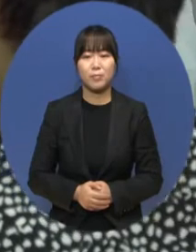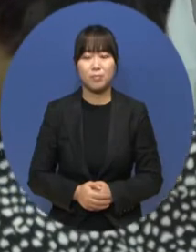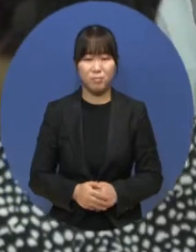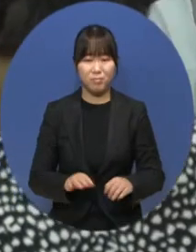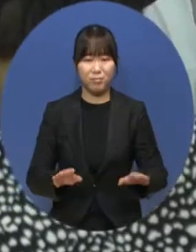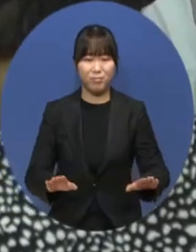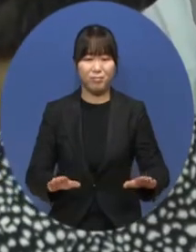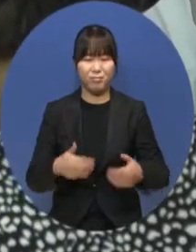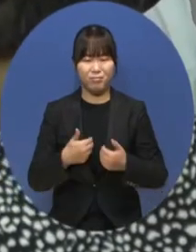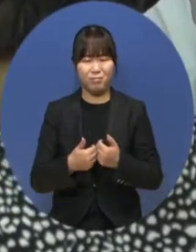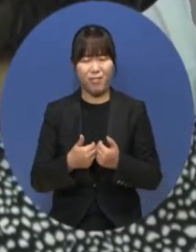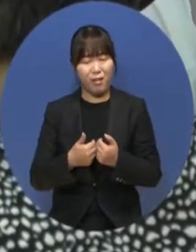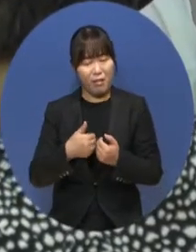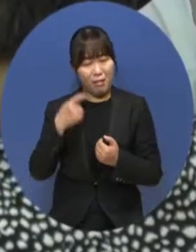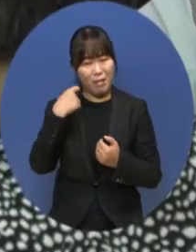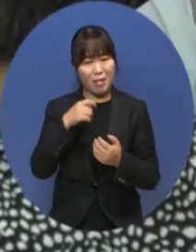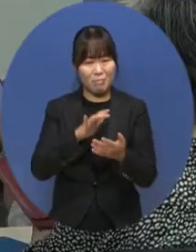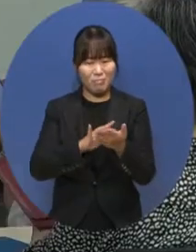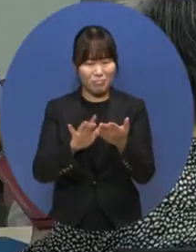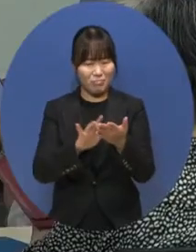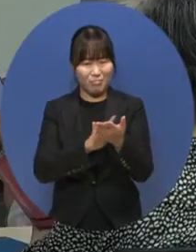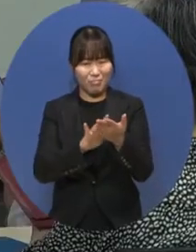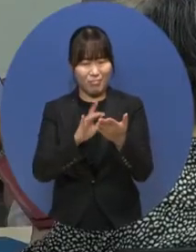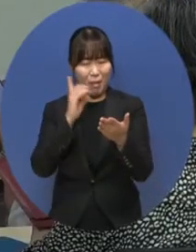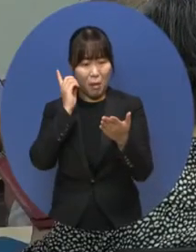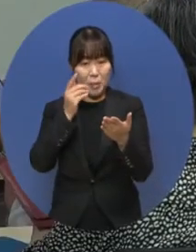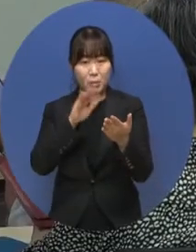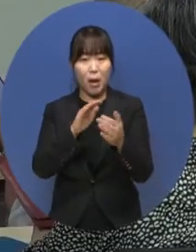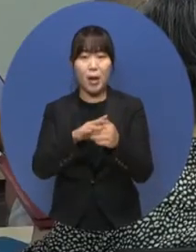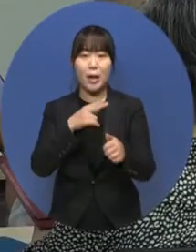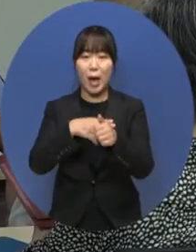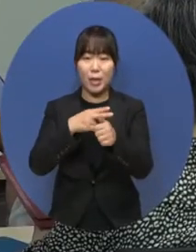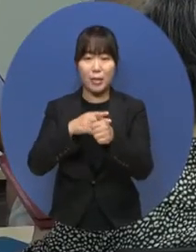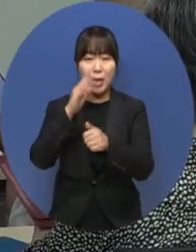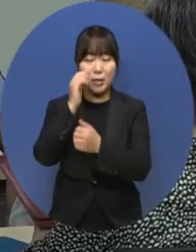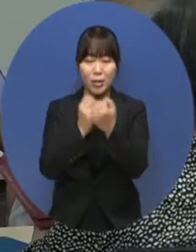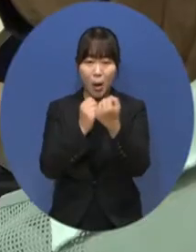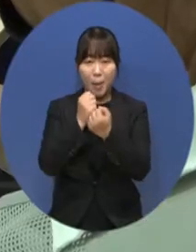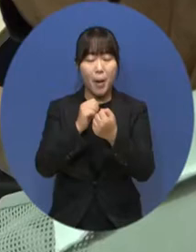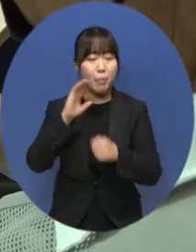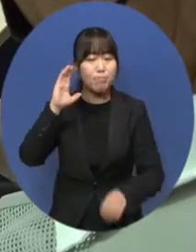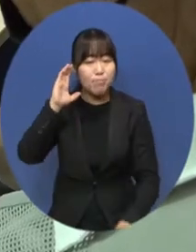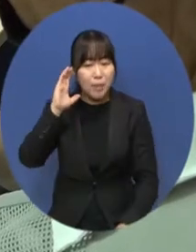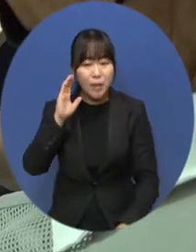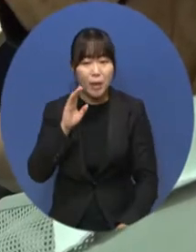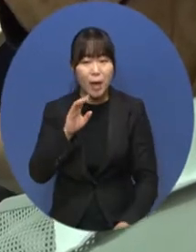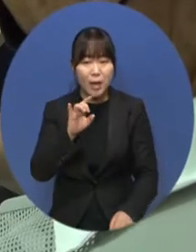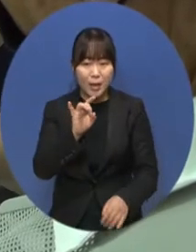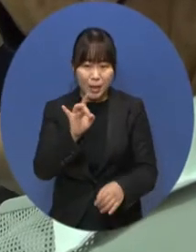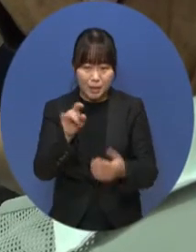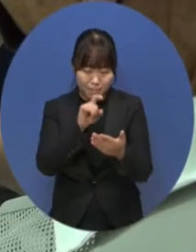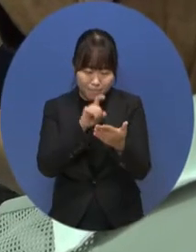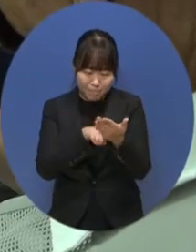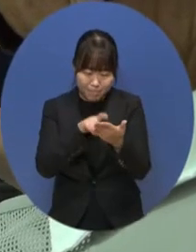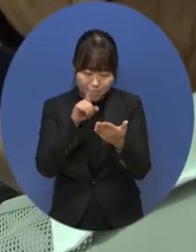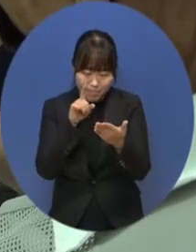아직은 낯설게만 느껴지는 스마트폰이지만 강사의 설명에 귀를 기울이며 하나씩 버튼을